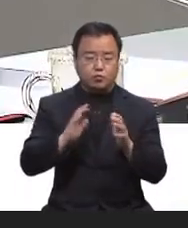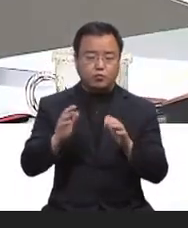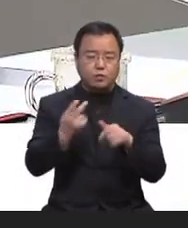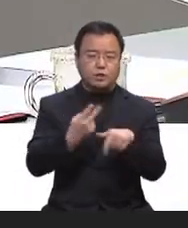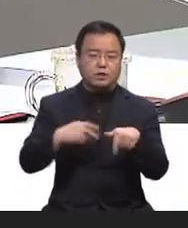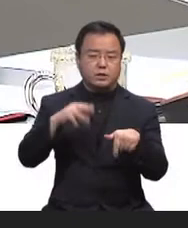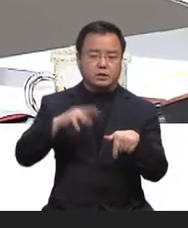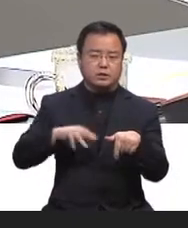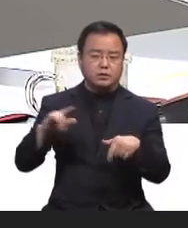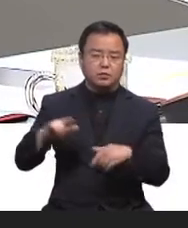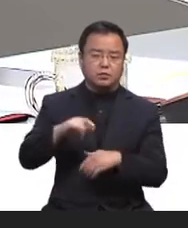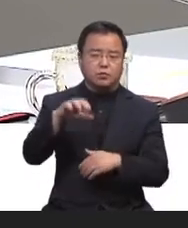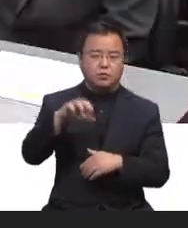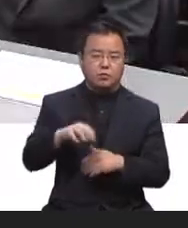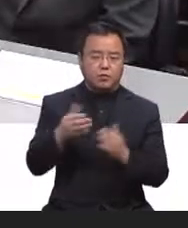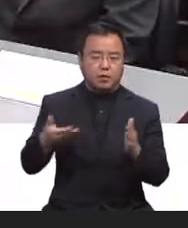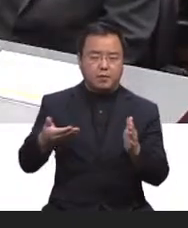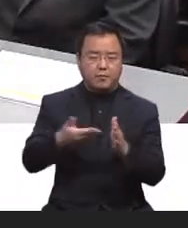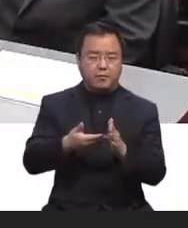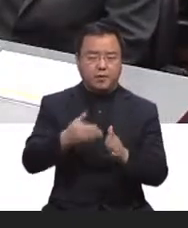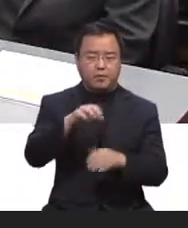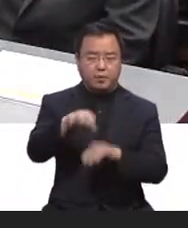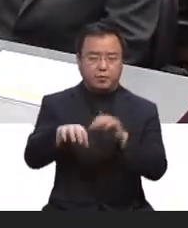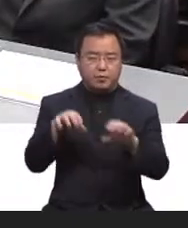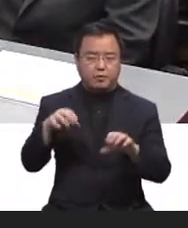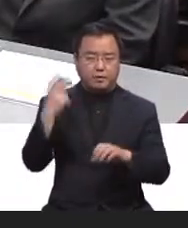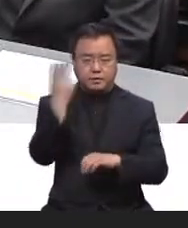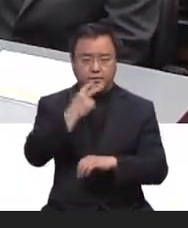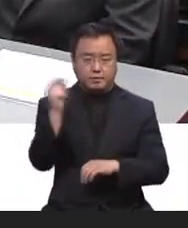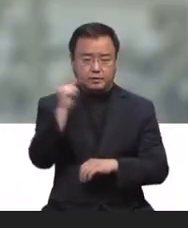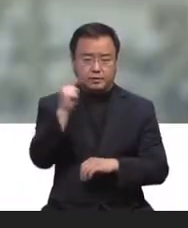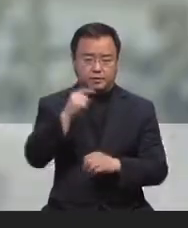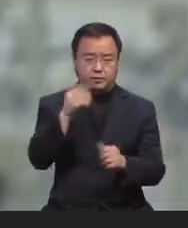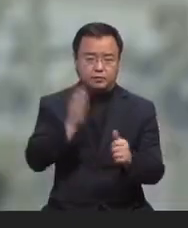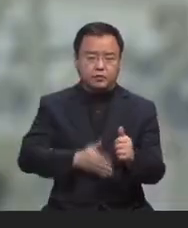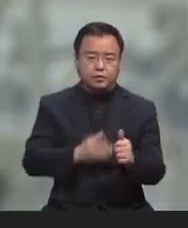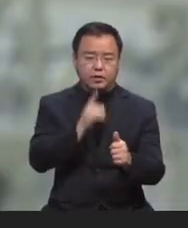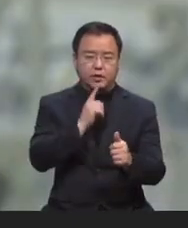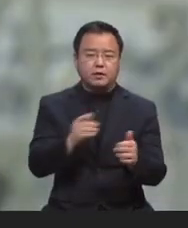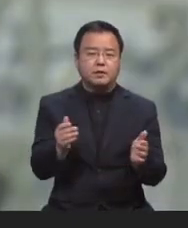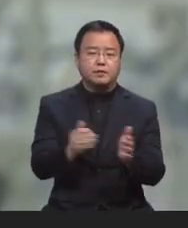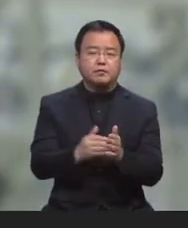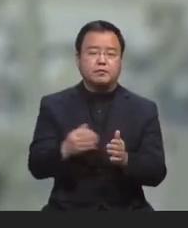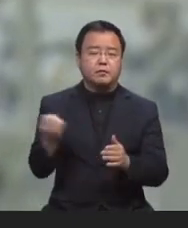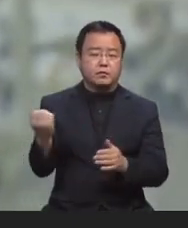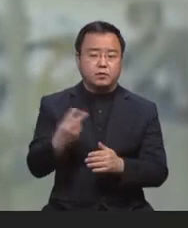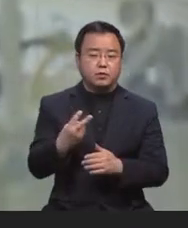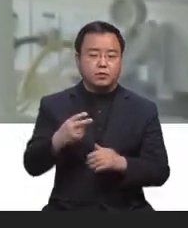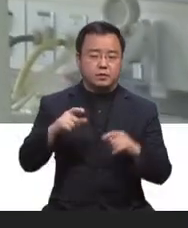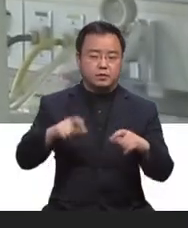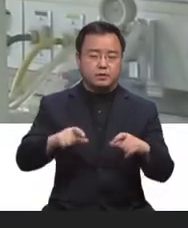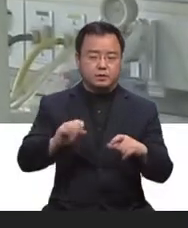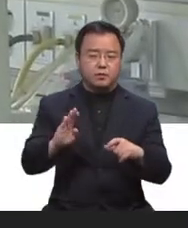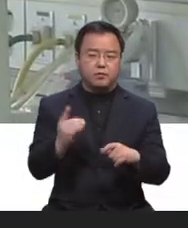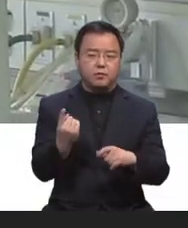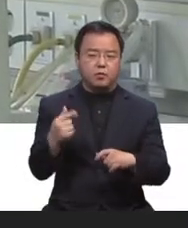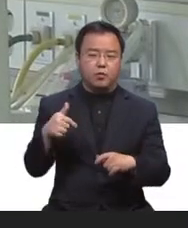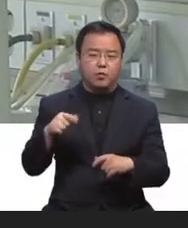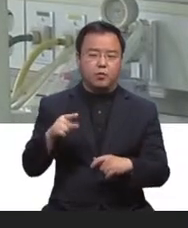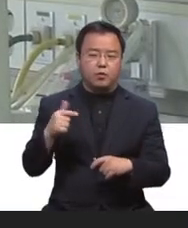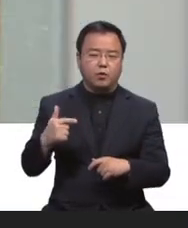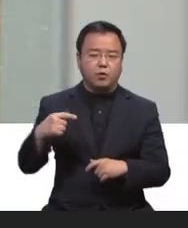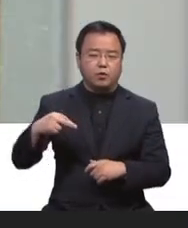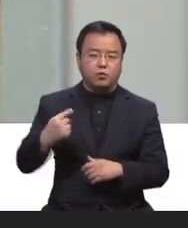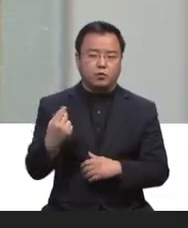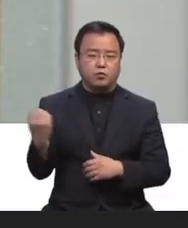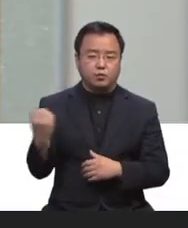국내 공항 과 항만에서 검역을 철저히 해달라고 당부했습니다 이어 지역 보건소나 의료기관에 서는 우아한